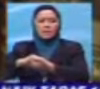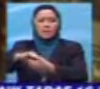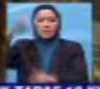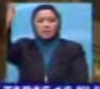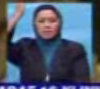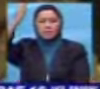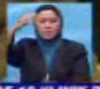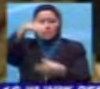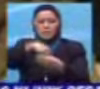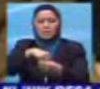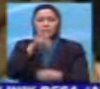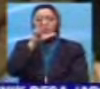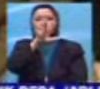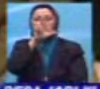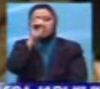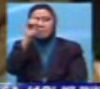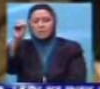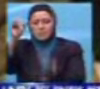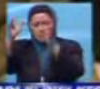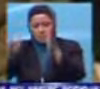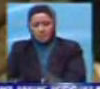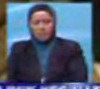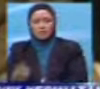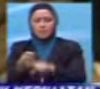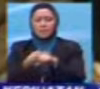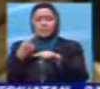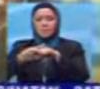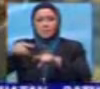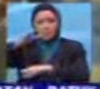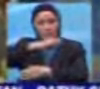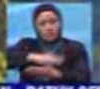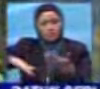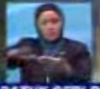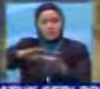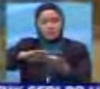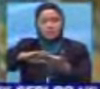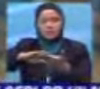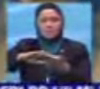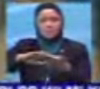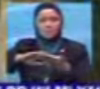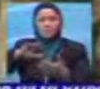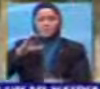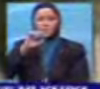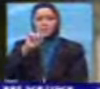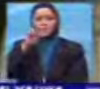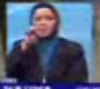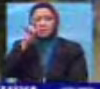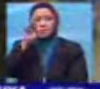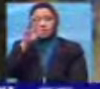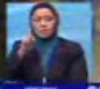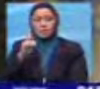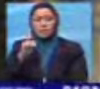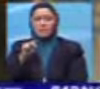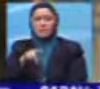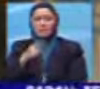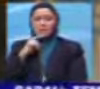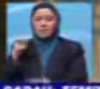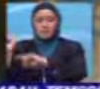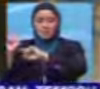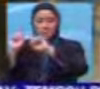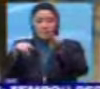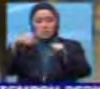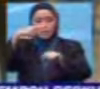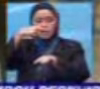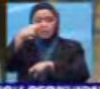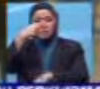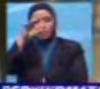disertai kira-kira 300 orang dari 6 wilayah Andaman. Tuanku Said Faizuddin berada di Phuket sempena program Ziarah Mahabbah ke